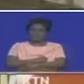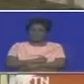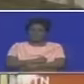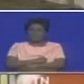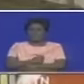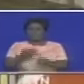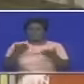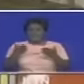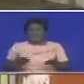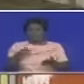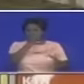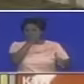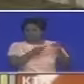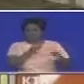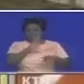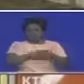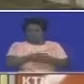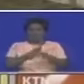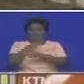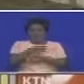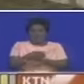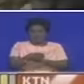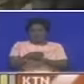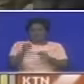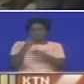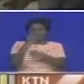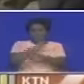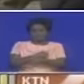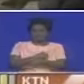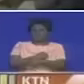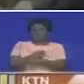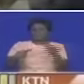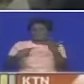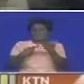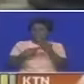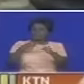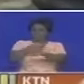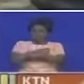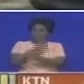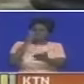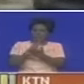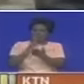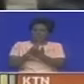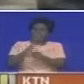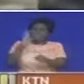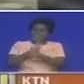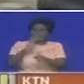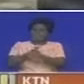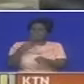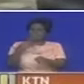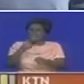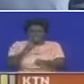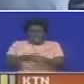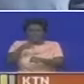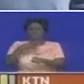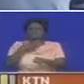Na sasa anajitegemea zaidi ya baadhi waliofanikiwa kuenda shule upili. Vyuo vya kiufundi ni vyuo ambavyo bila shaka si wengi huvitaja wanapotaka